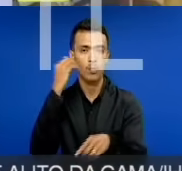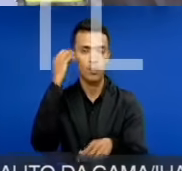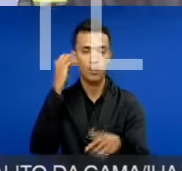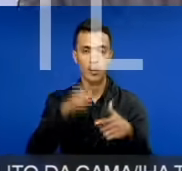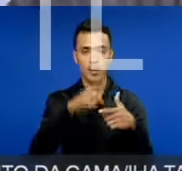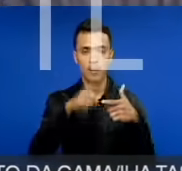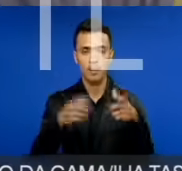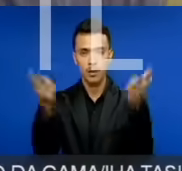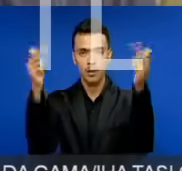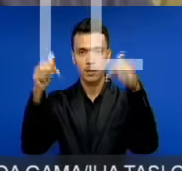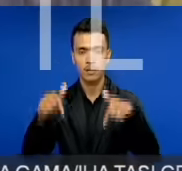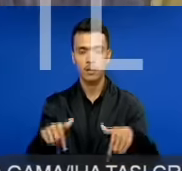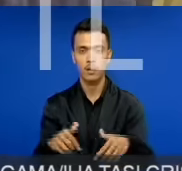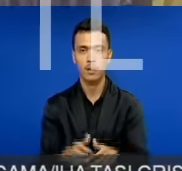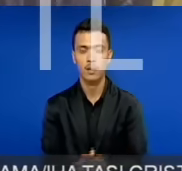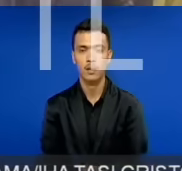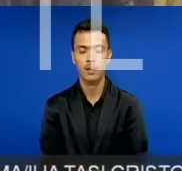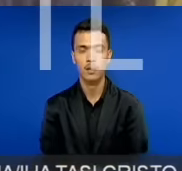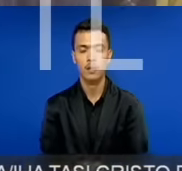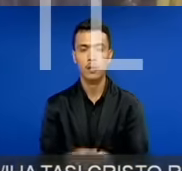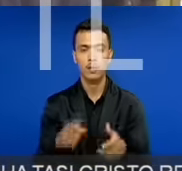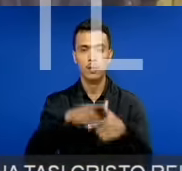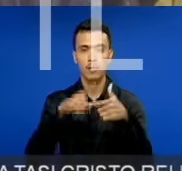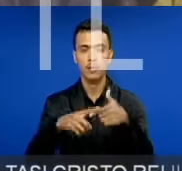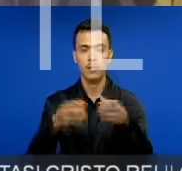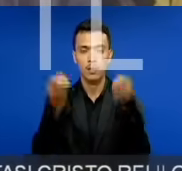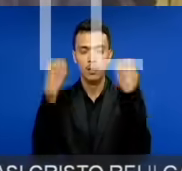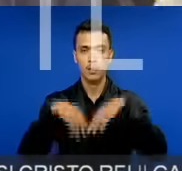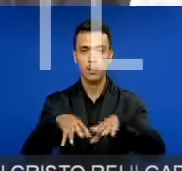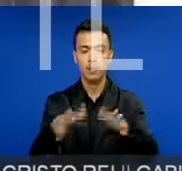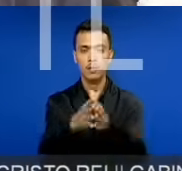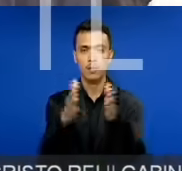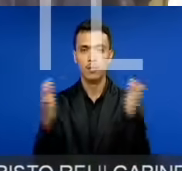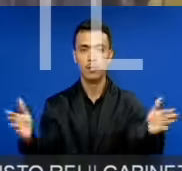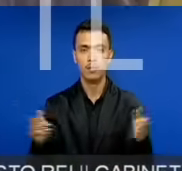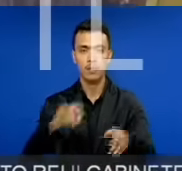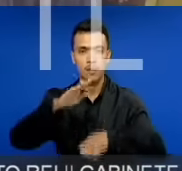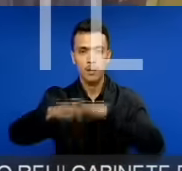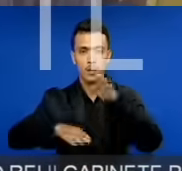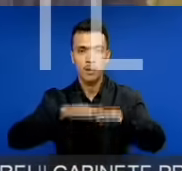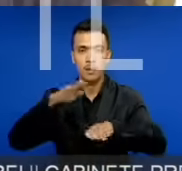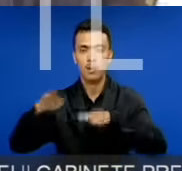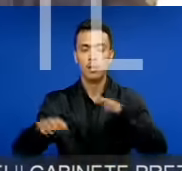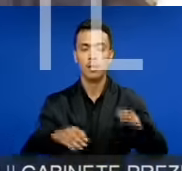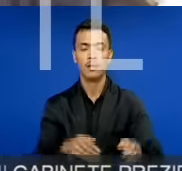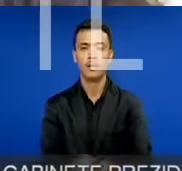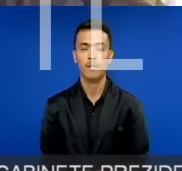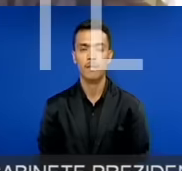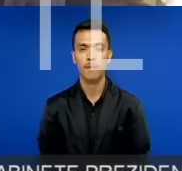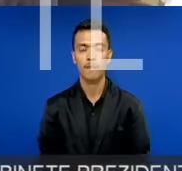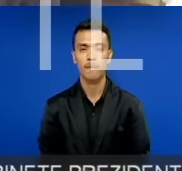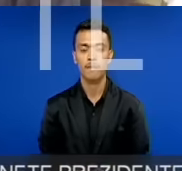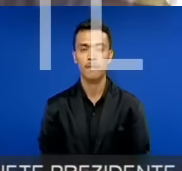nairo, langsung tur mai keras, labela sente, labela tasi naruk teona, anto na ami nani ona. Nani,